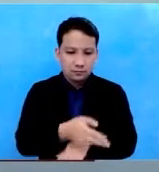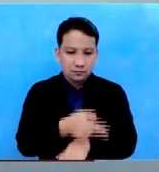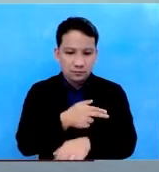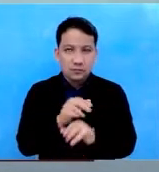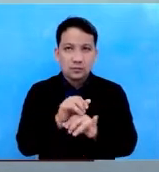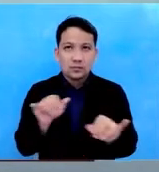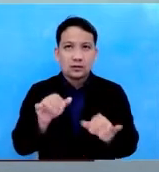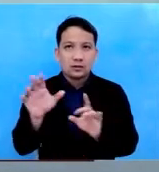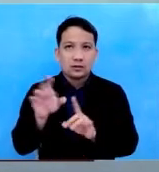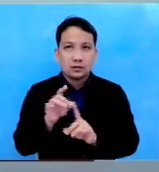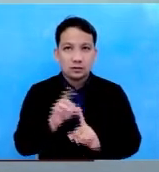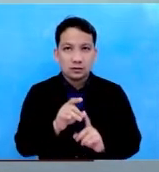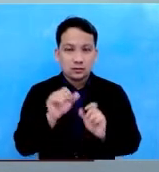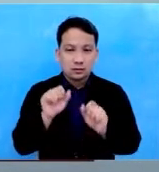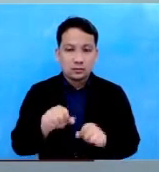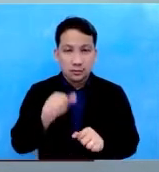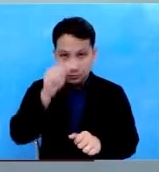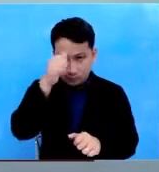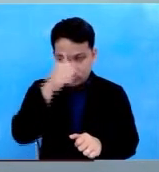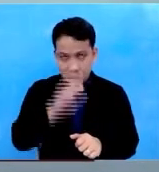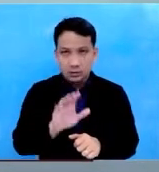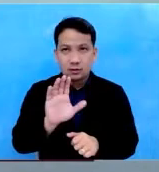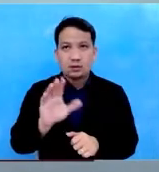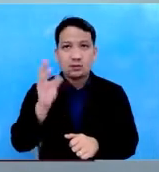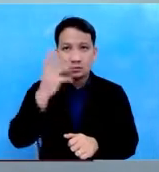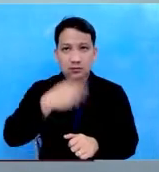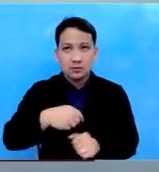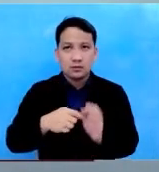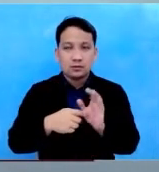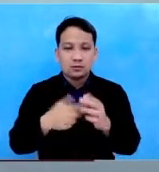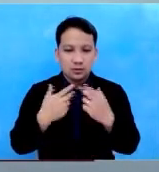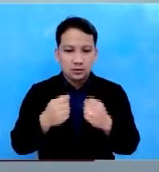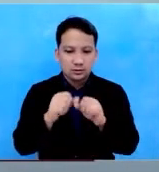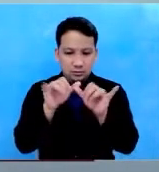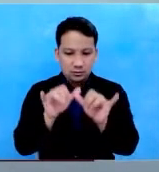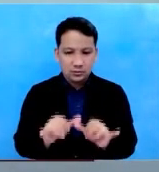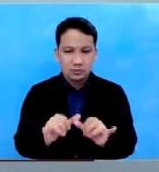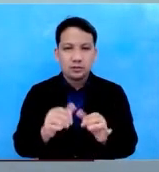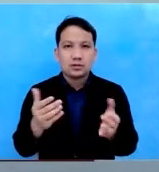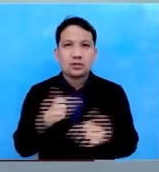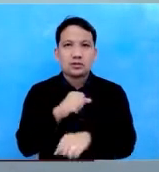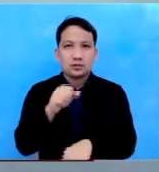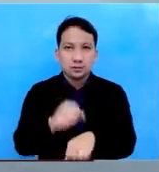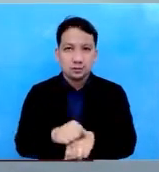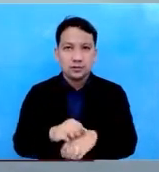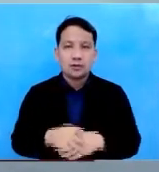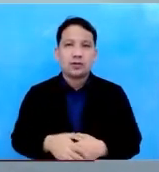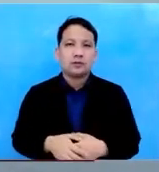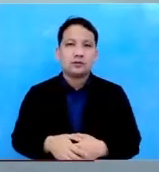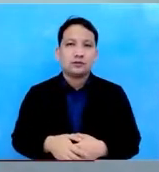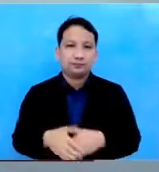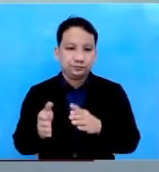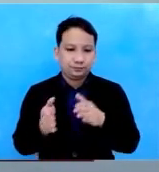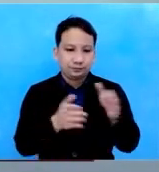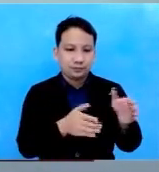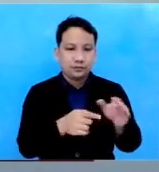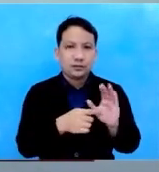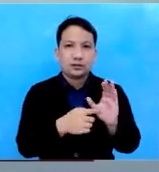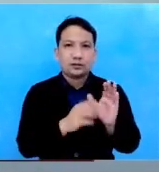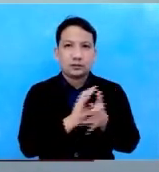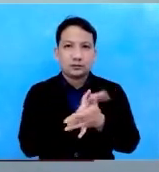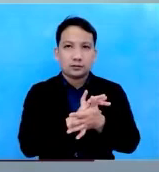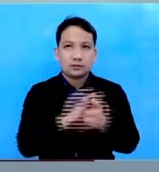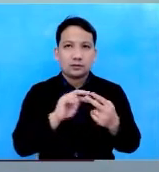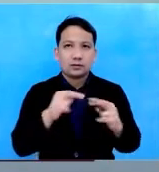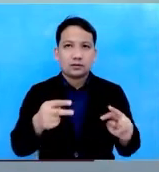nahawaan. Tandaan po natin na mas maganda ang healthcare system sa Singapore. Doon naman tayo sa isa pang COVID-19 variant, ang